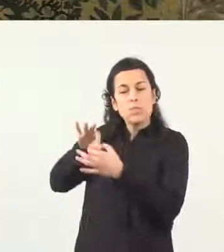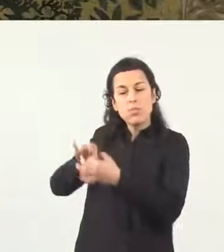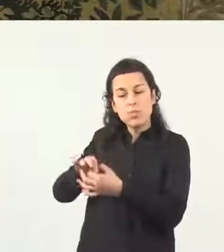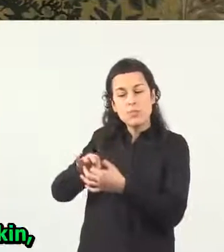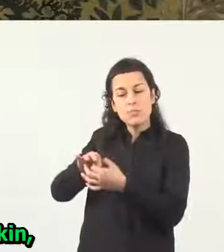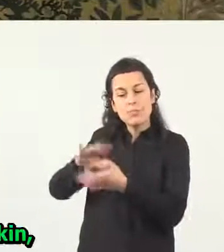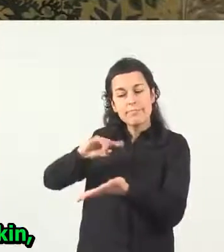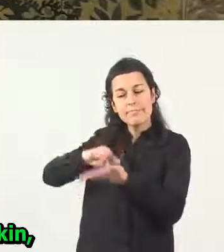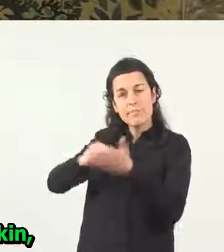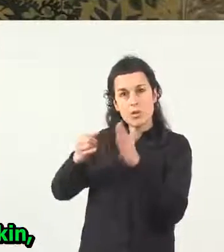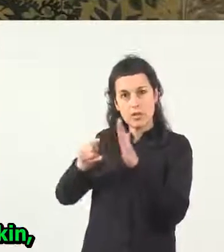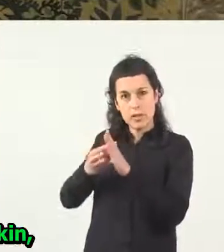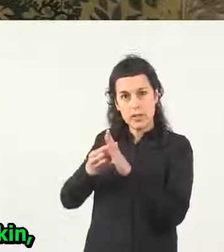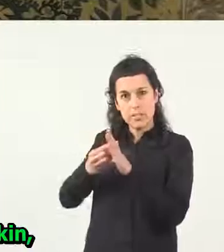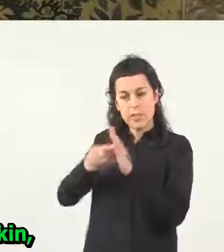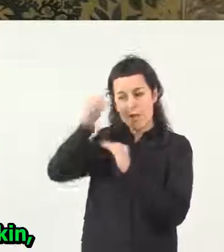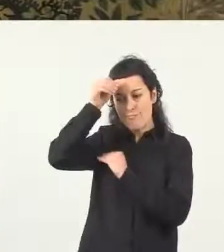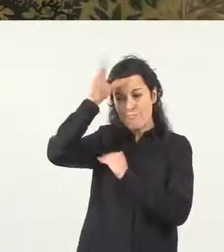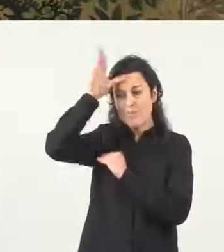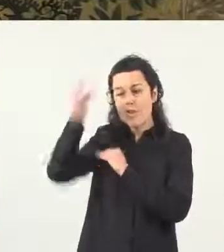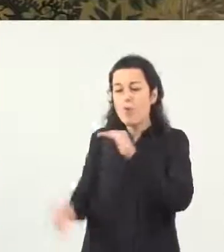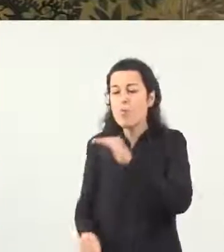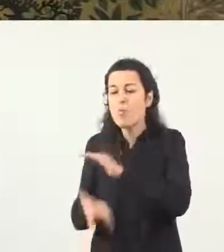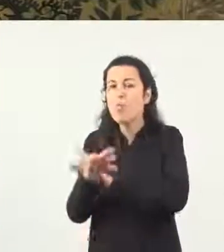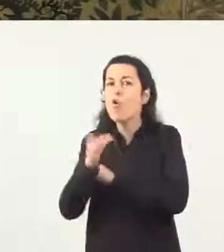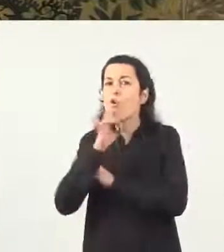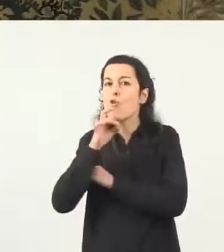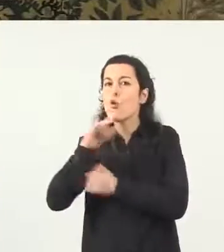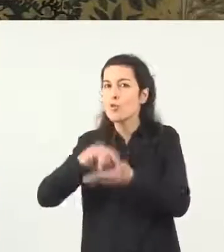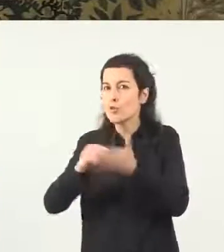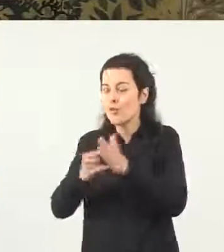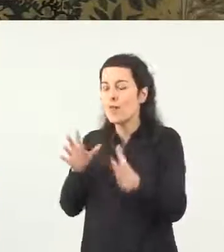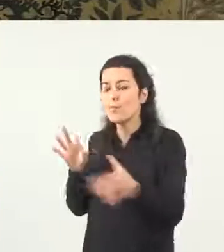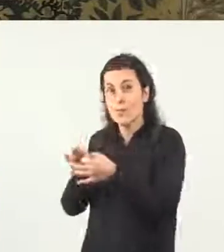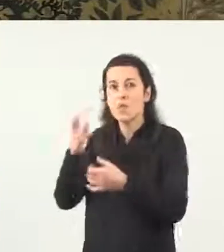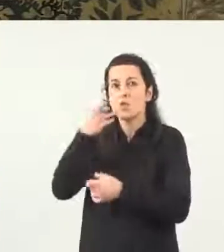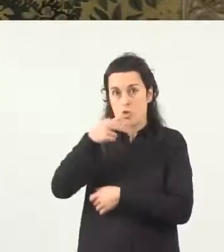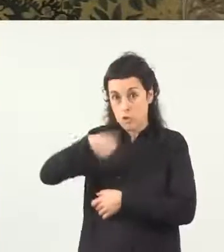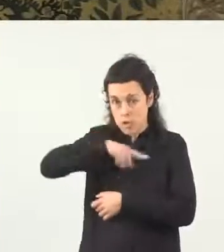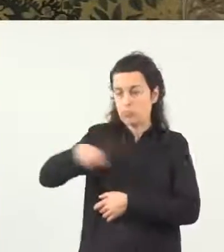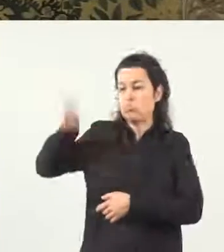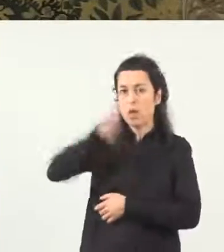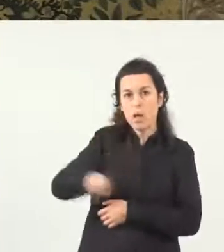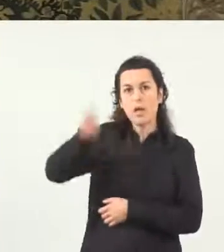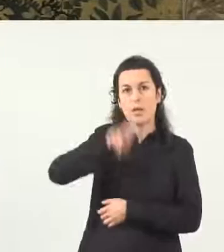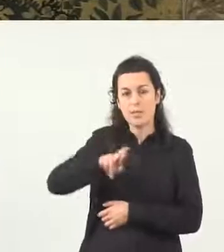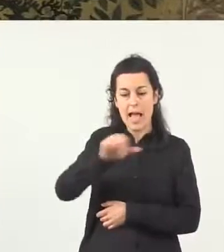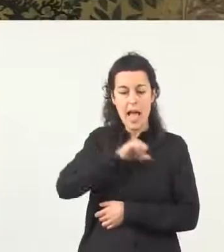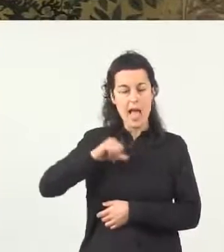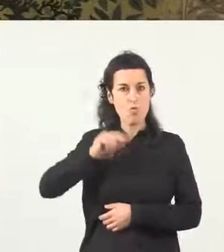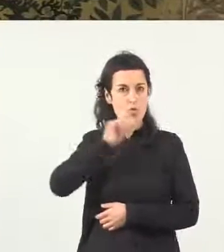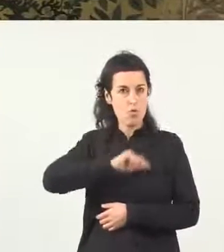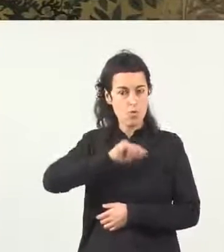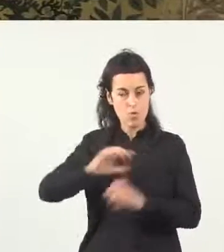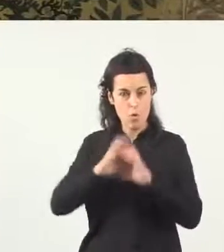metodologia batekin, ezagutza sortzeko metodologia batekin oso interesgarria izan dena eta asko errepikatu duguna da, zela autokontzientzia